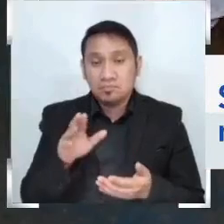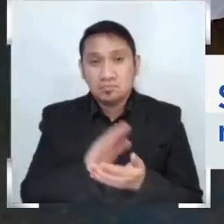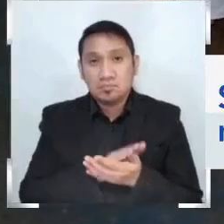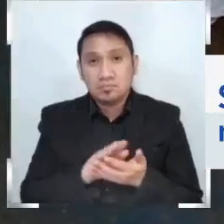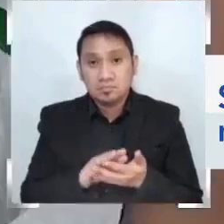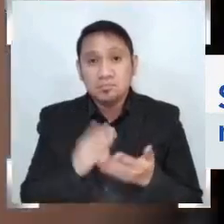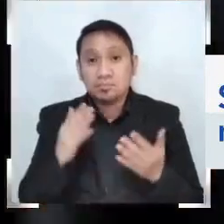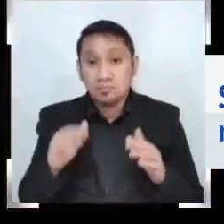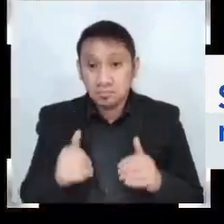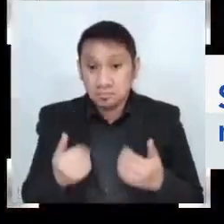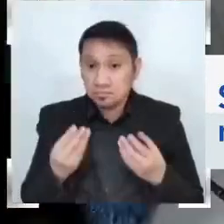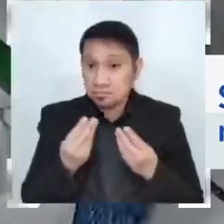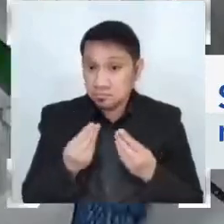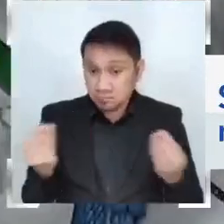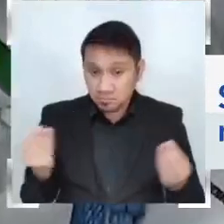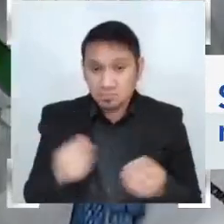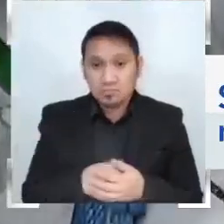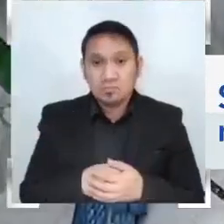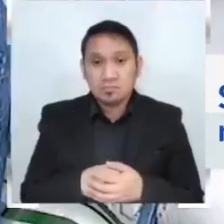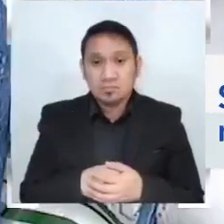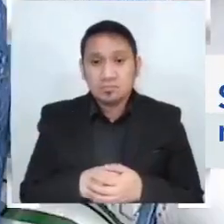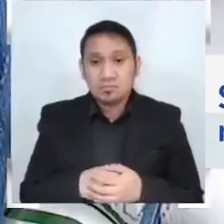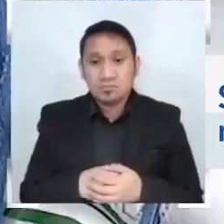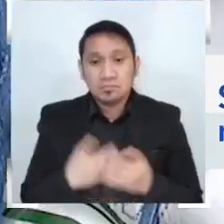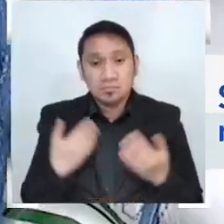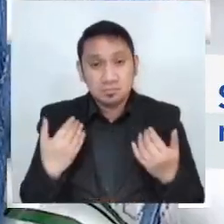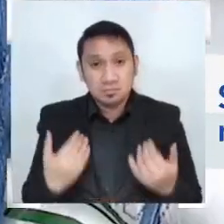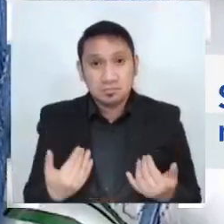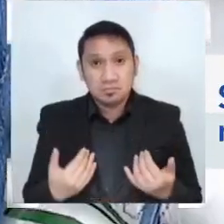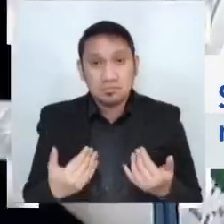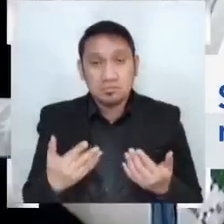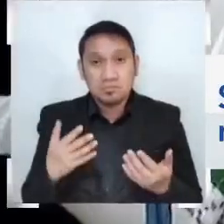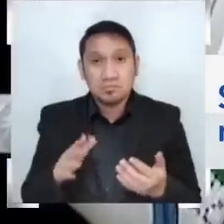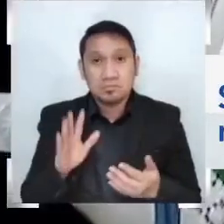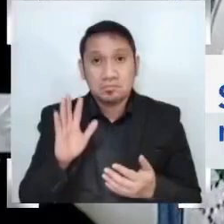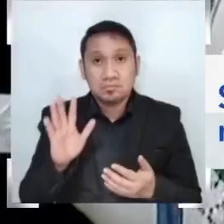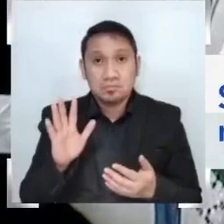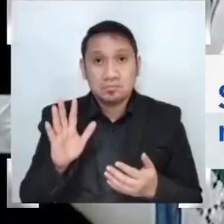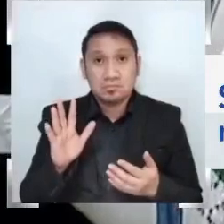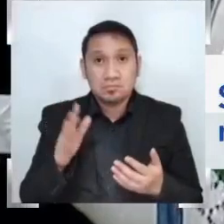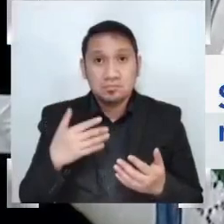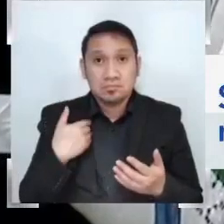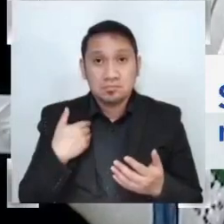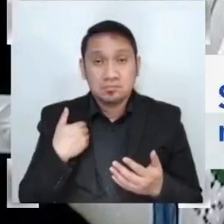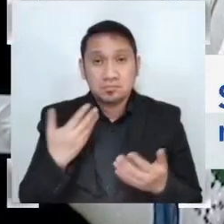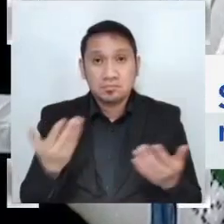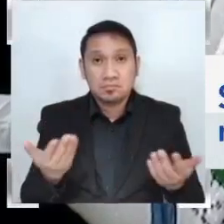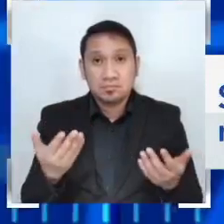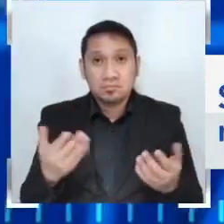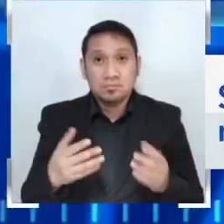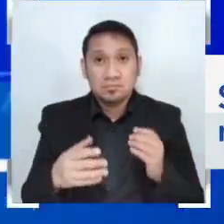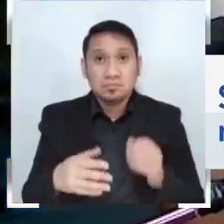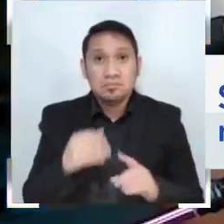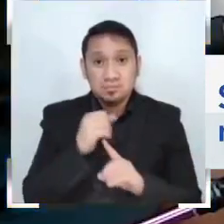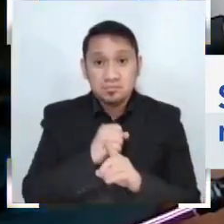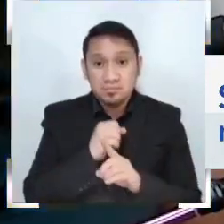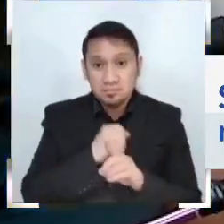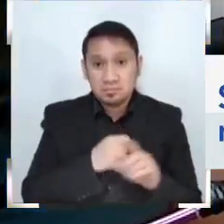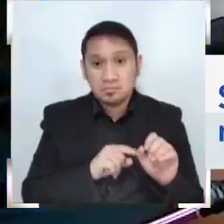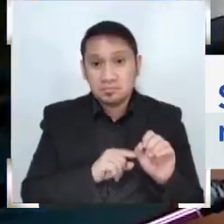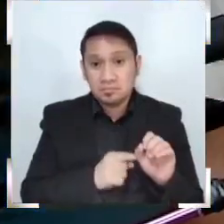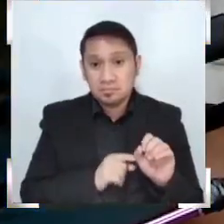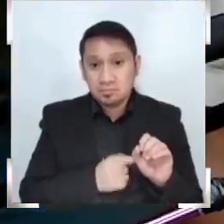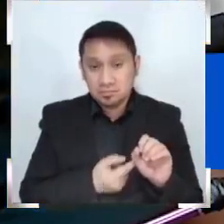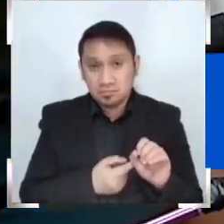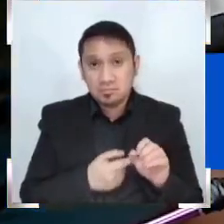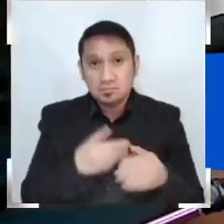maibsan ang kakulangan, maaga nang magigiling ng tubo ang 5 sugar mills na kadalasan sa buwan ng Setyembre pa nagsisimula. With this